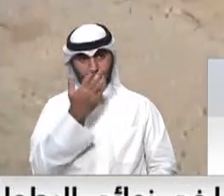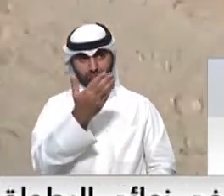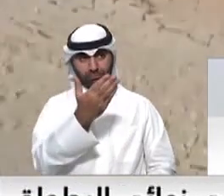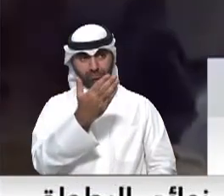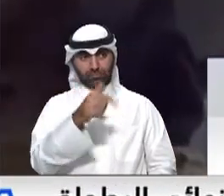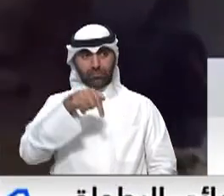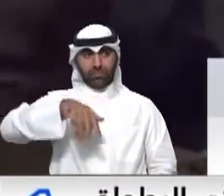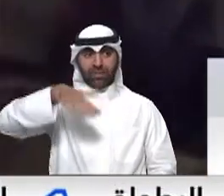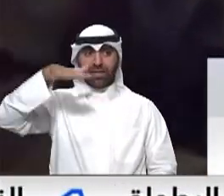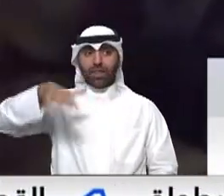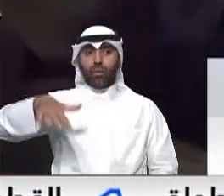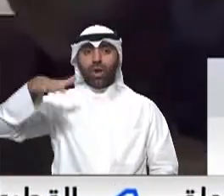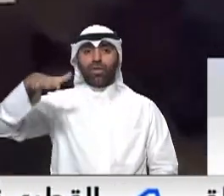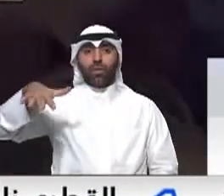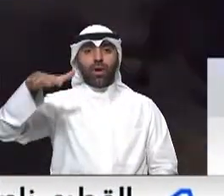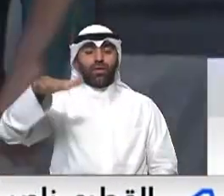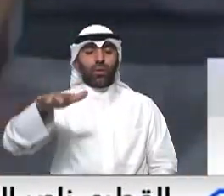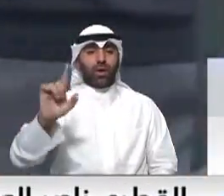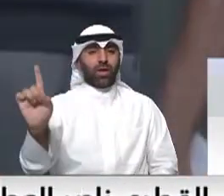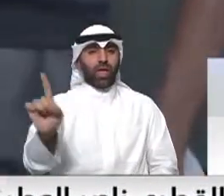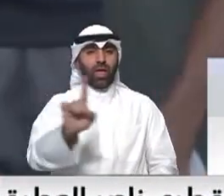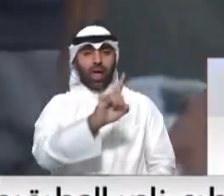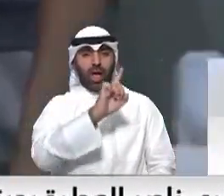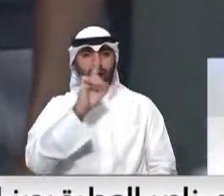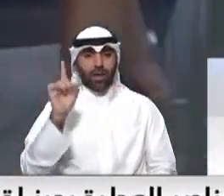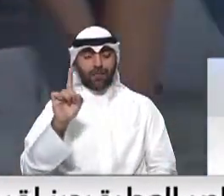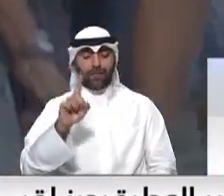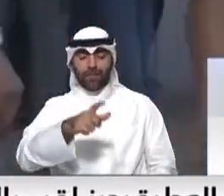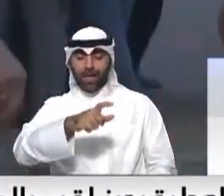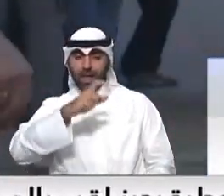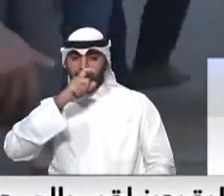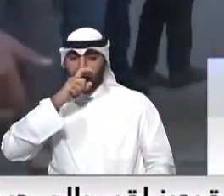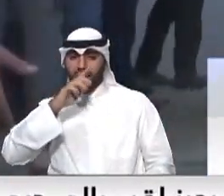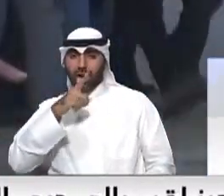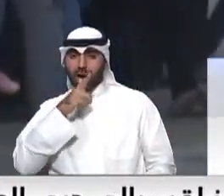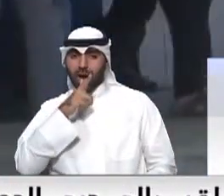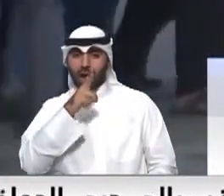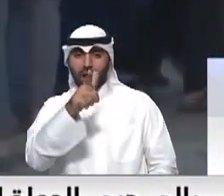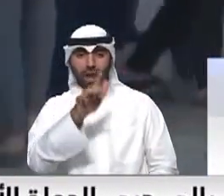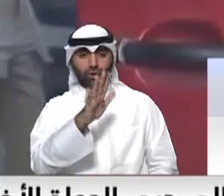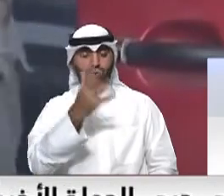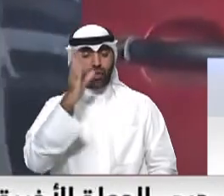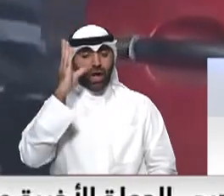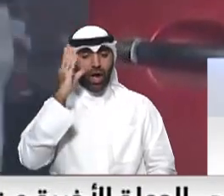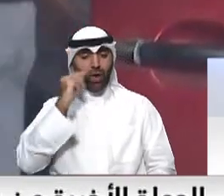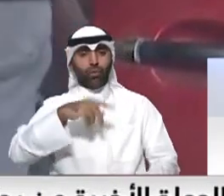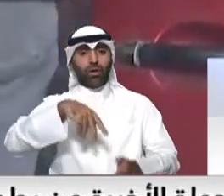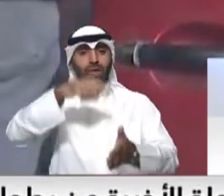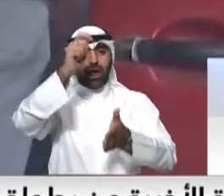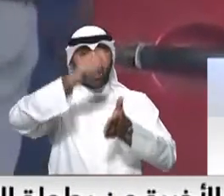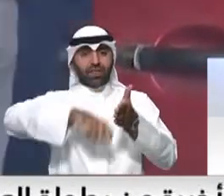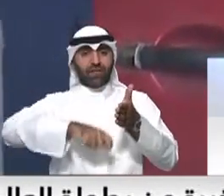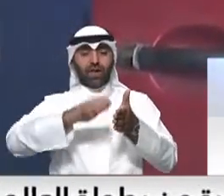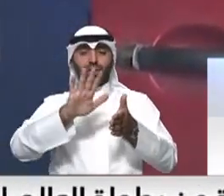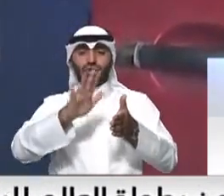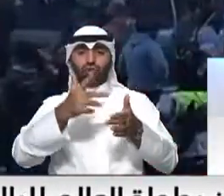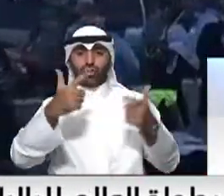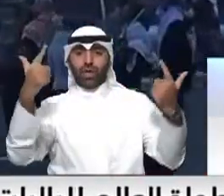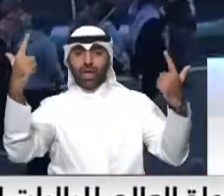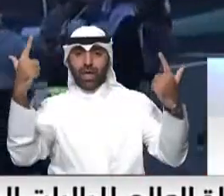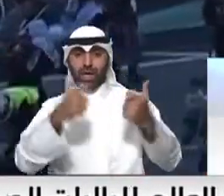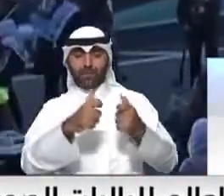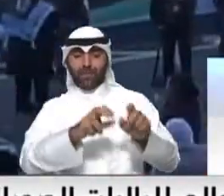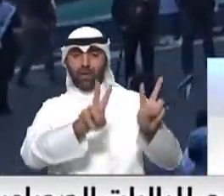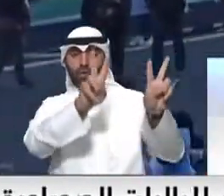الدوليه والخسائر المؤلمه في الارواح التي تخلفها حرب قوات الاحتلال الغاشم في غزه تعالت اصوات المسؤولين الامريكيين